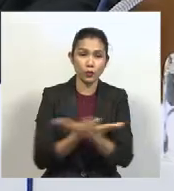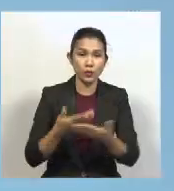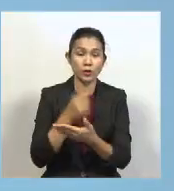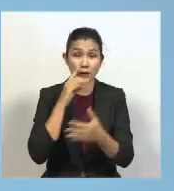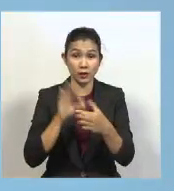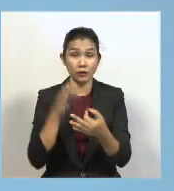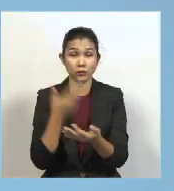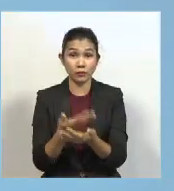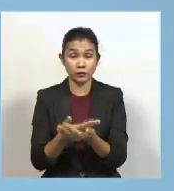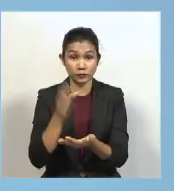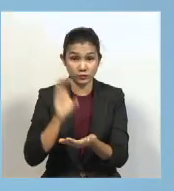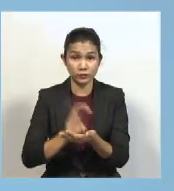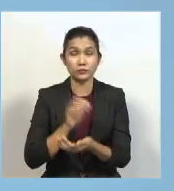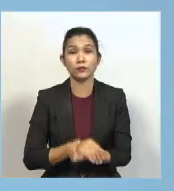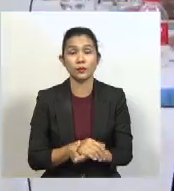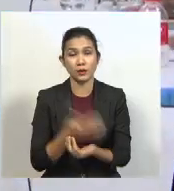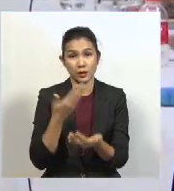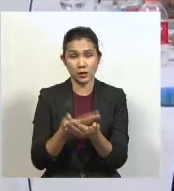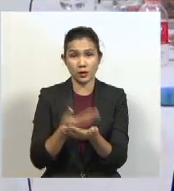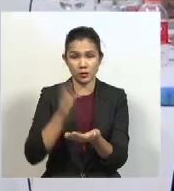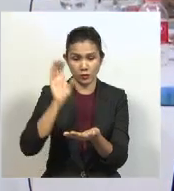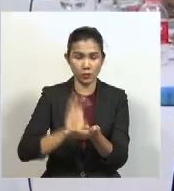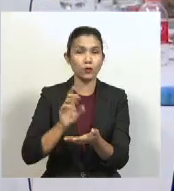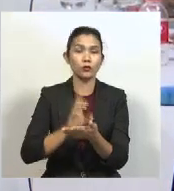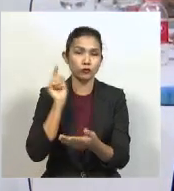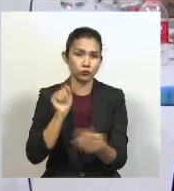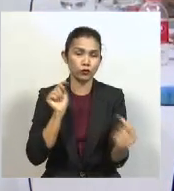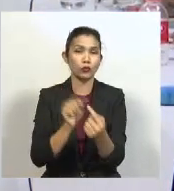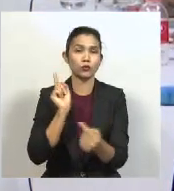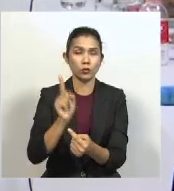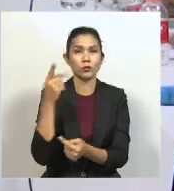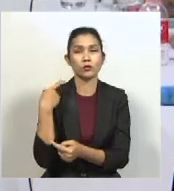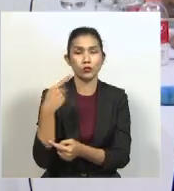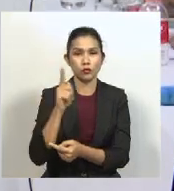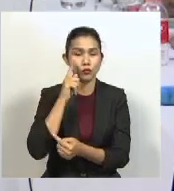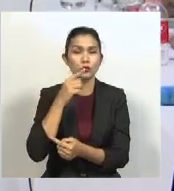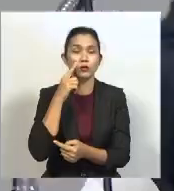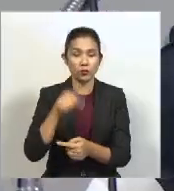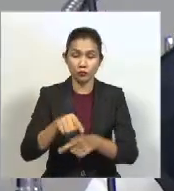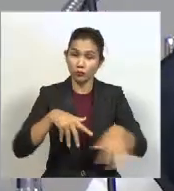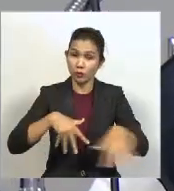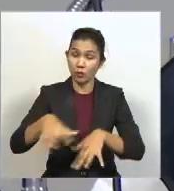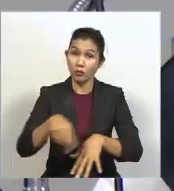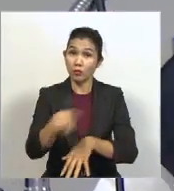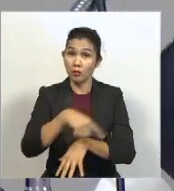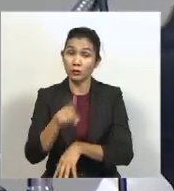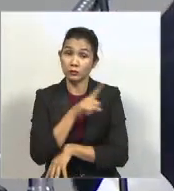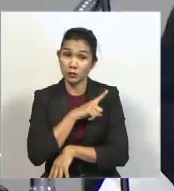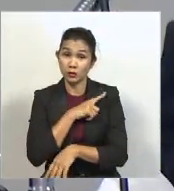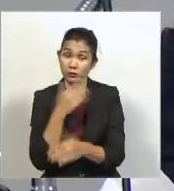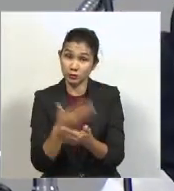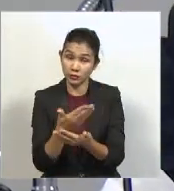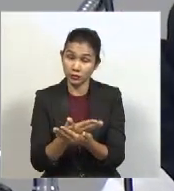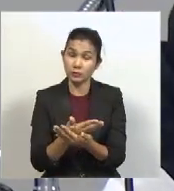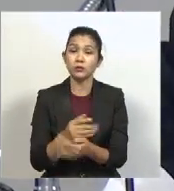การที่ใช้ก็บอกว่าการใช้งบประมาณทำให้เกิดประโยชน์สูงสุดต่อประชาชนซึ่งเป็นเจ้าของเงินหรือไม่ใช้งบประมา